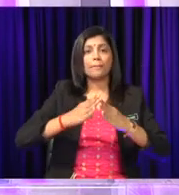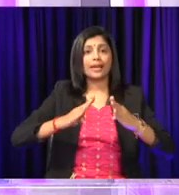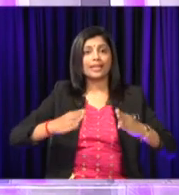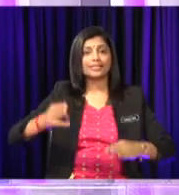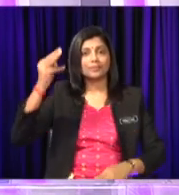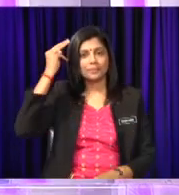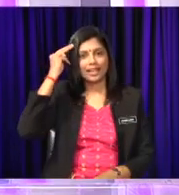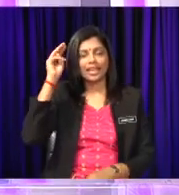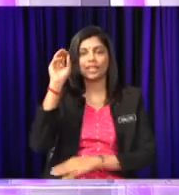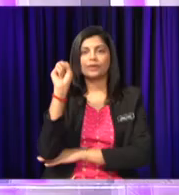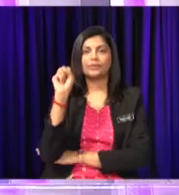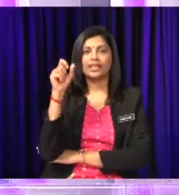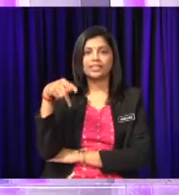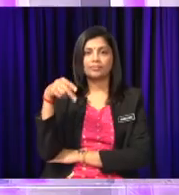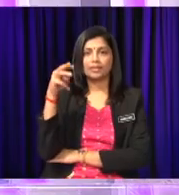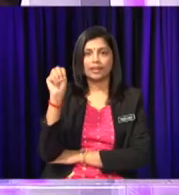2022